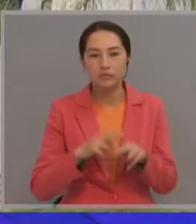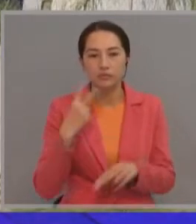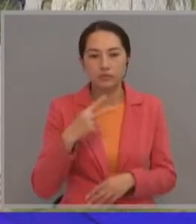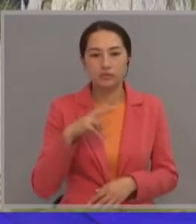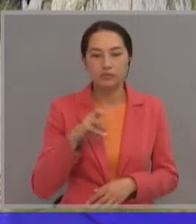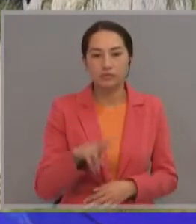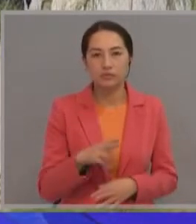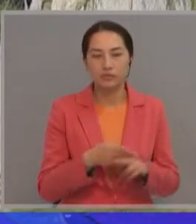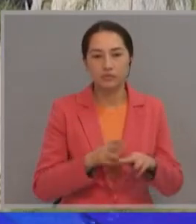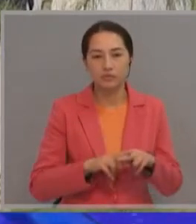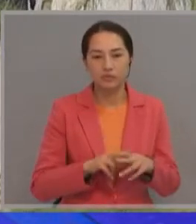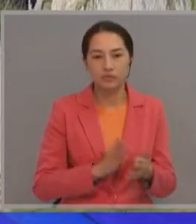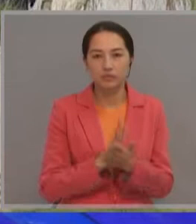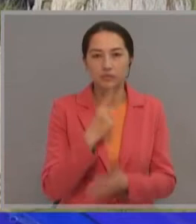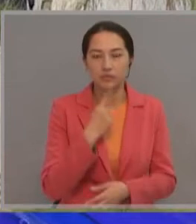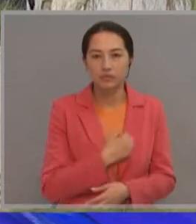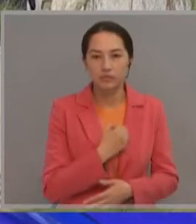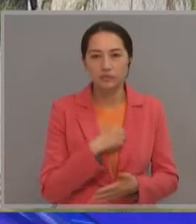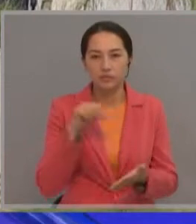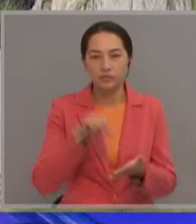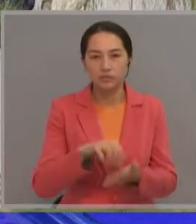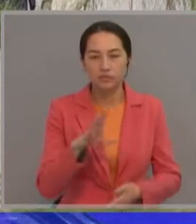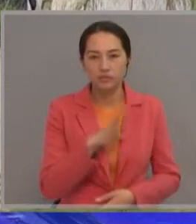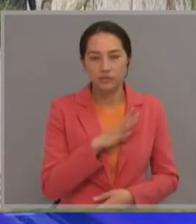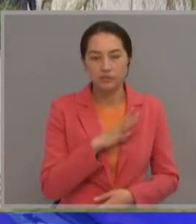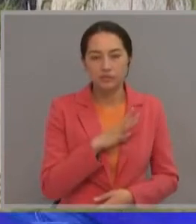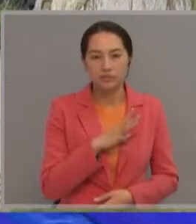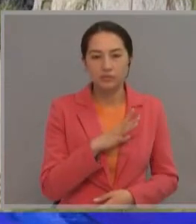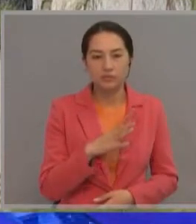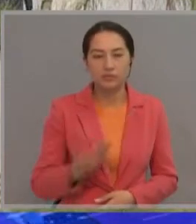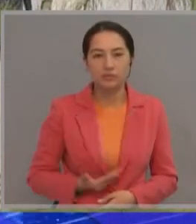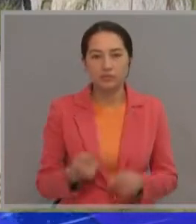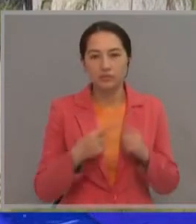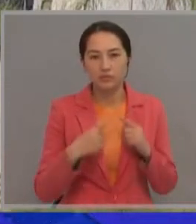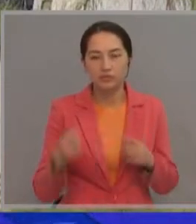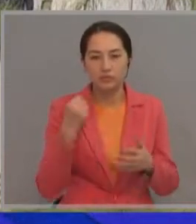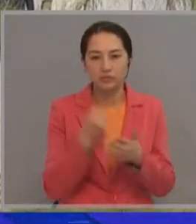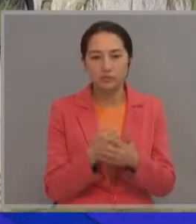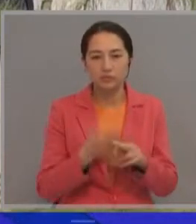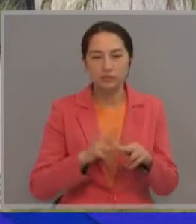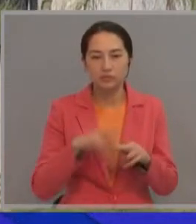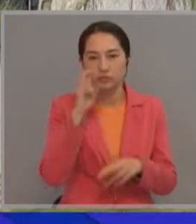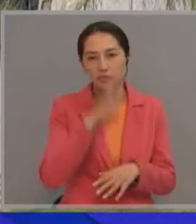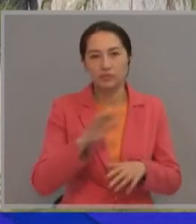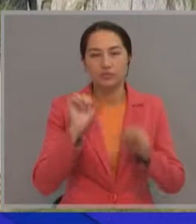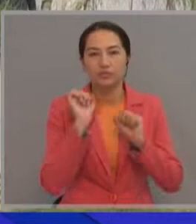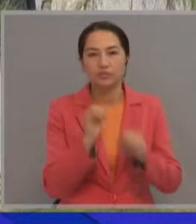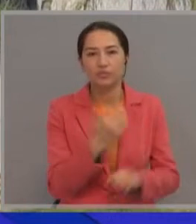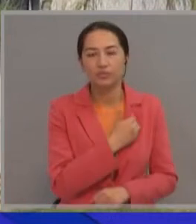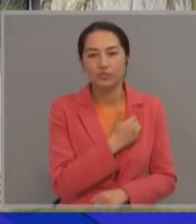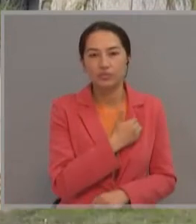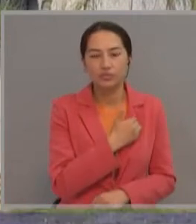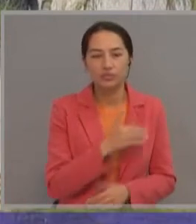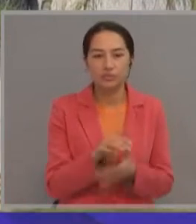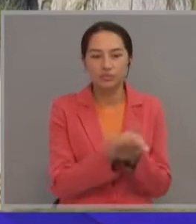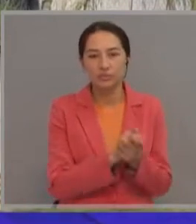осы аскери катарына кирип, өмүр соңуна дейин осы элди коргойм деп, осы биз осы